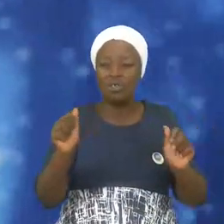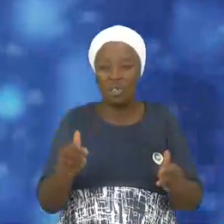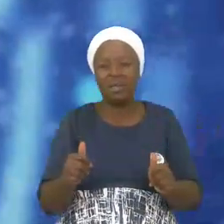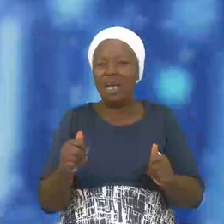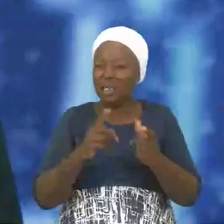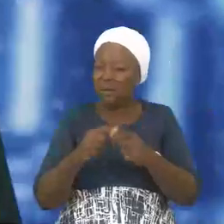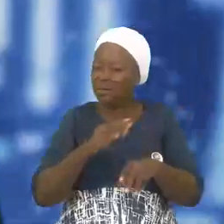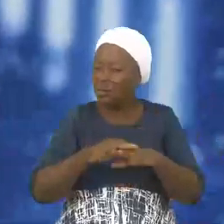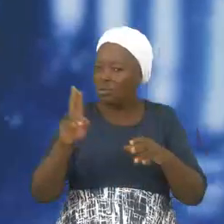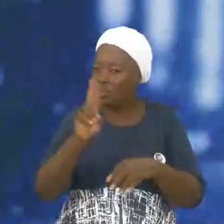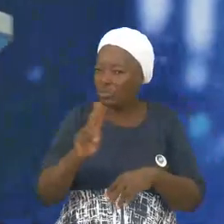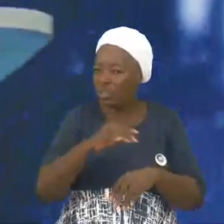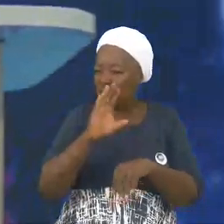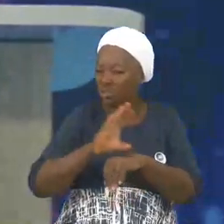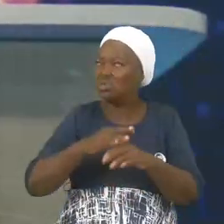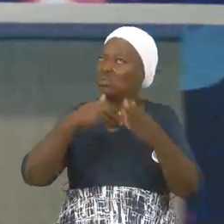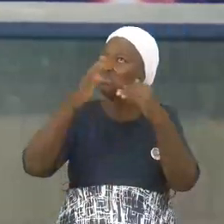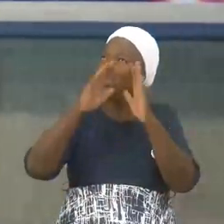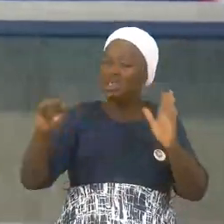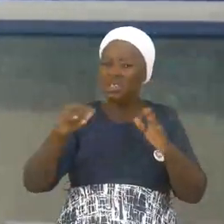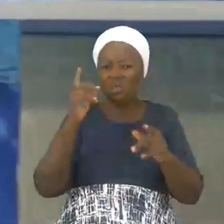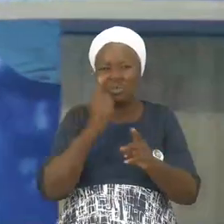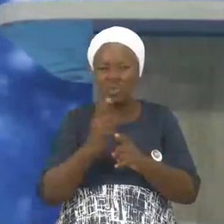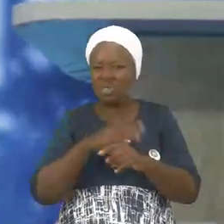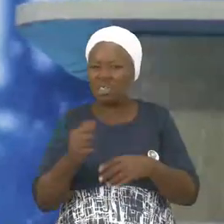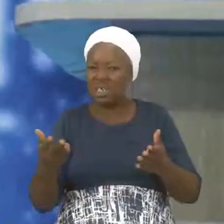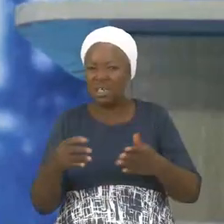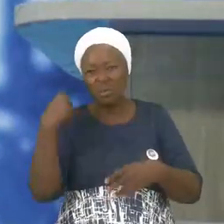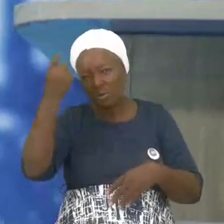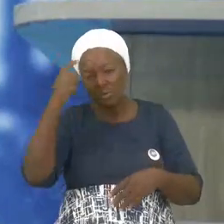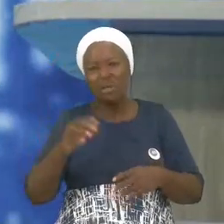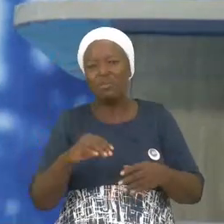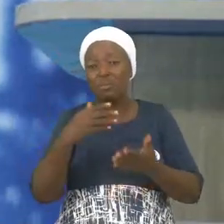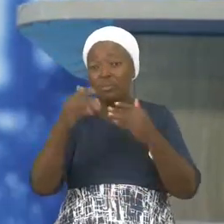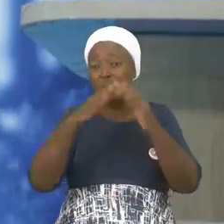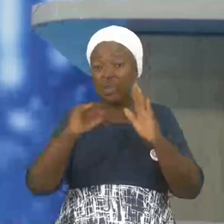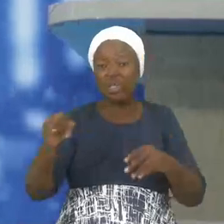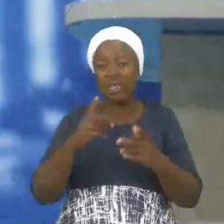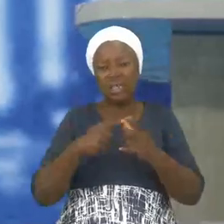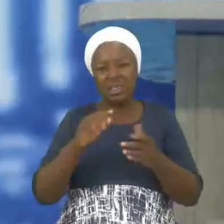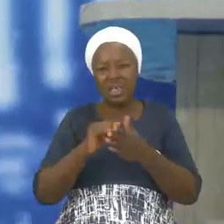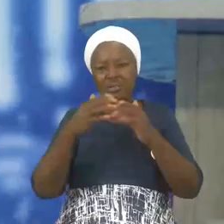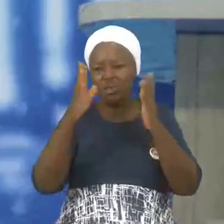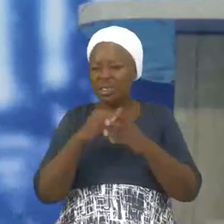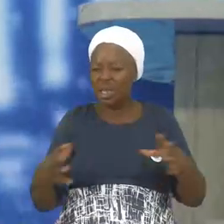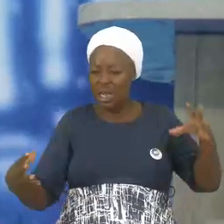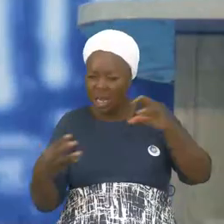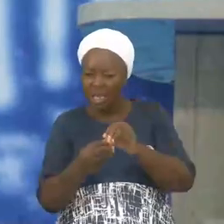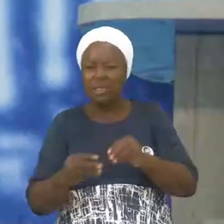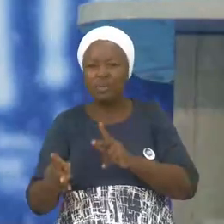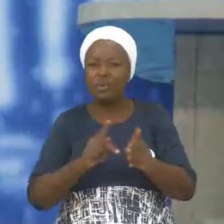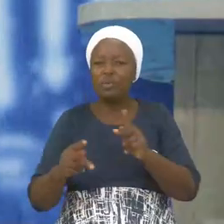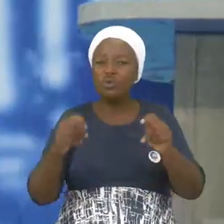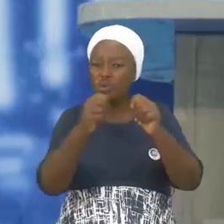Russie. Nous n'avons pas utilisé une église. Nous avons utilisé un bâtiment parlementaire. Et